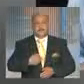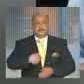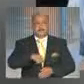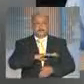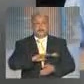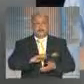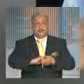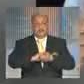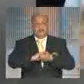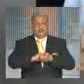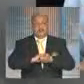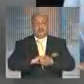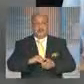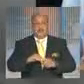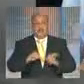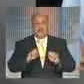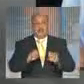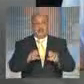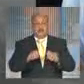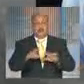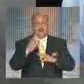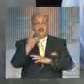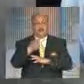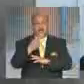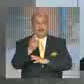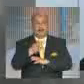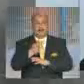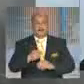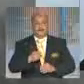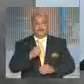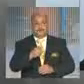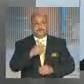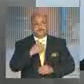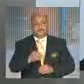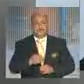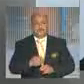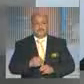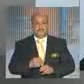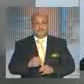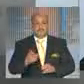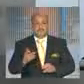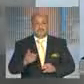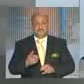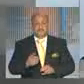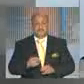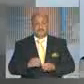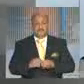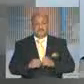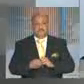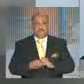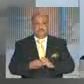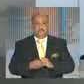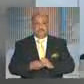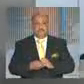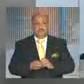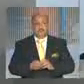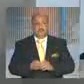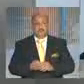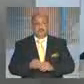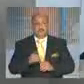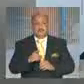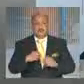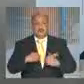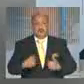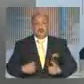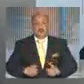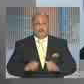شيفر كبار، فيها دي شيفر معناتها مليارات. ثم لجنة في صلب المجلس التأسيسي تتلهاب بالمواضيع هذه، ما شفنا لها